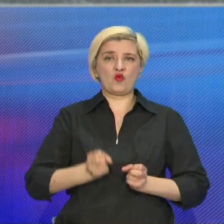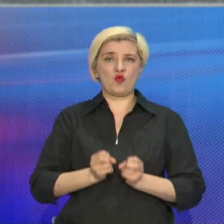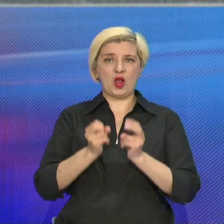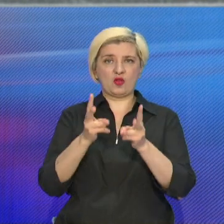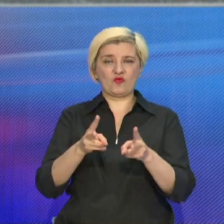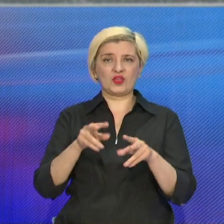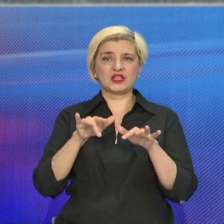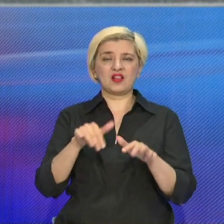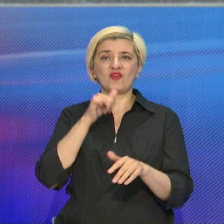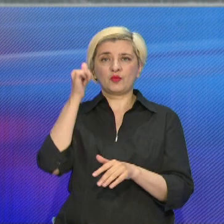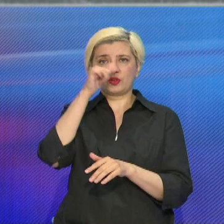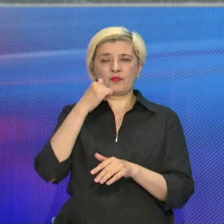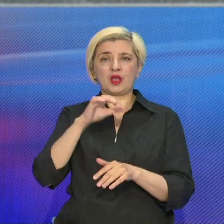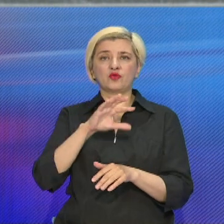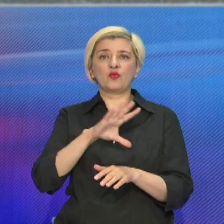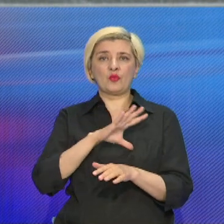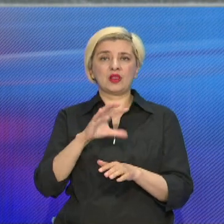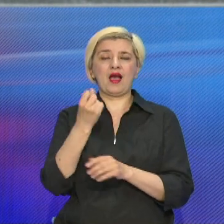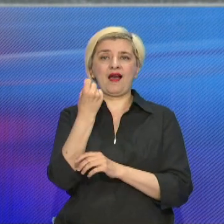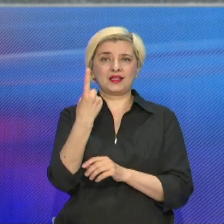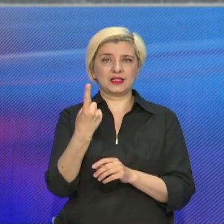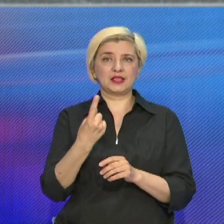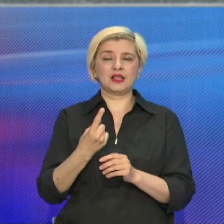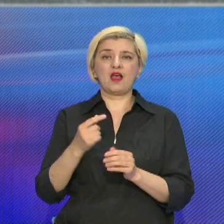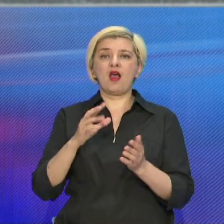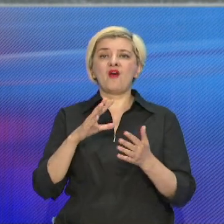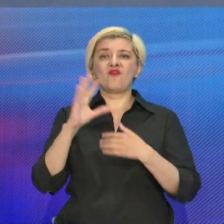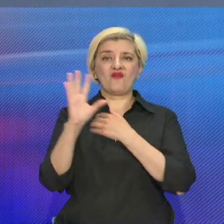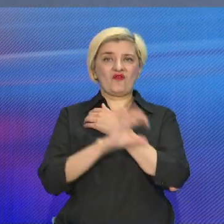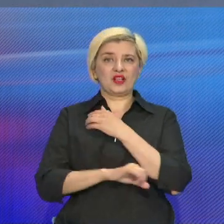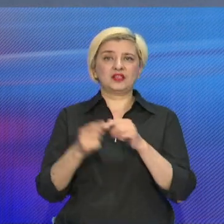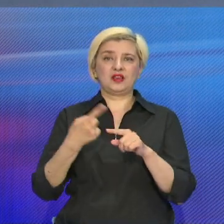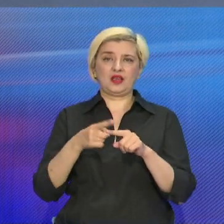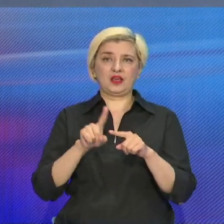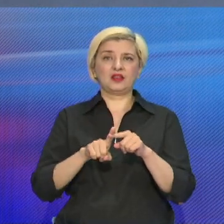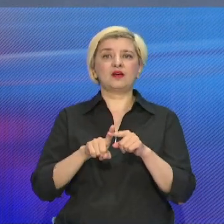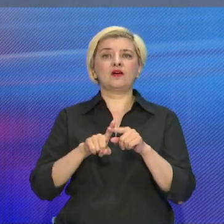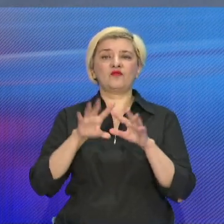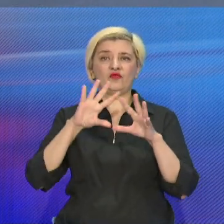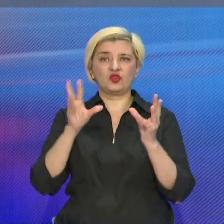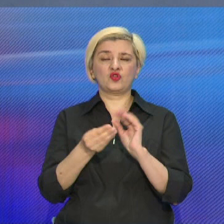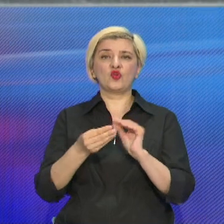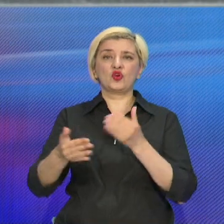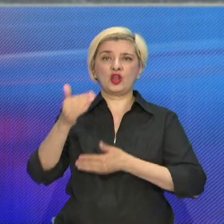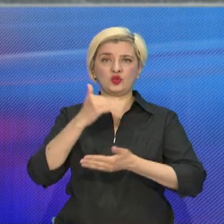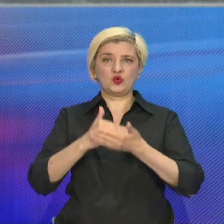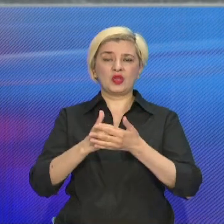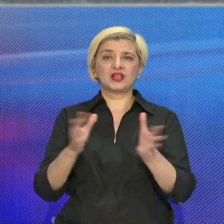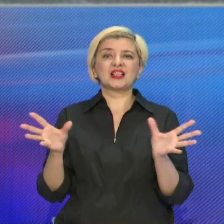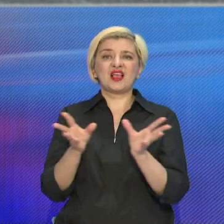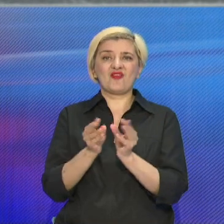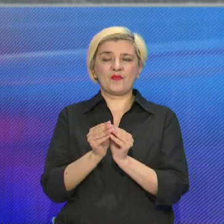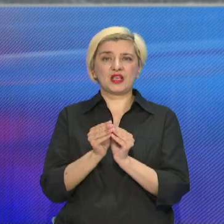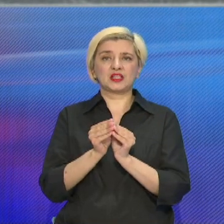было, к сожалению, 11. Конечно же, это все результат совместной профилактической работы. Это и выступления, это выездные